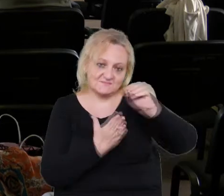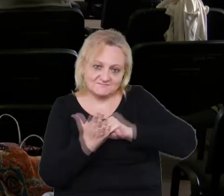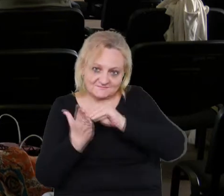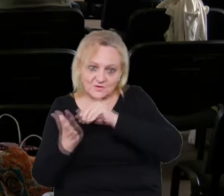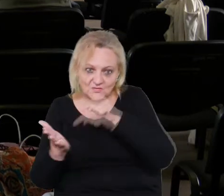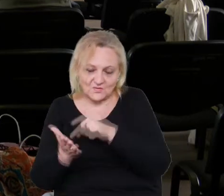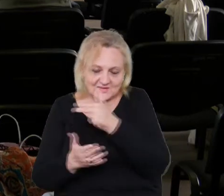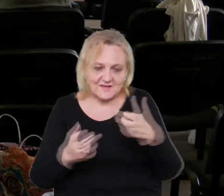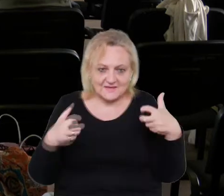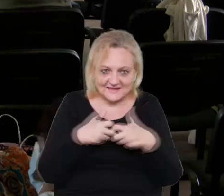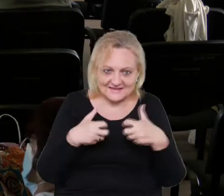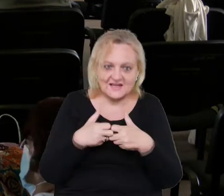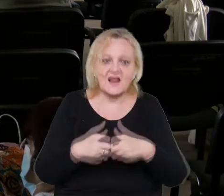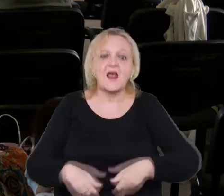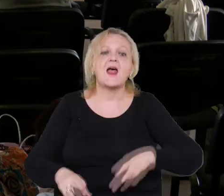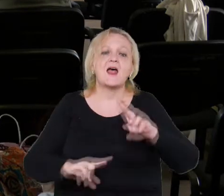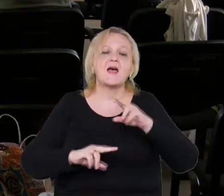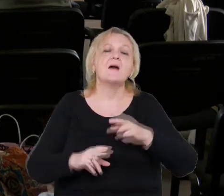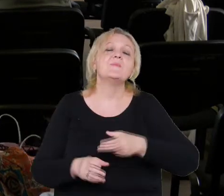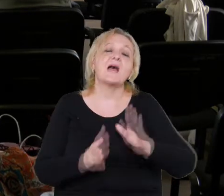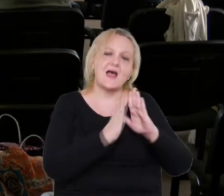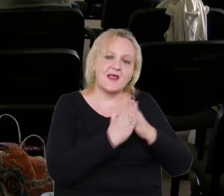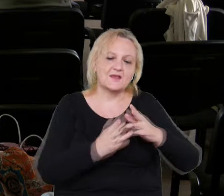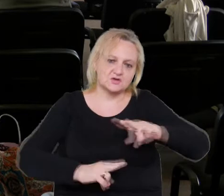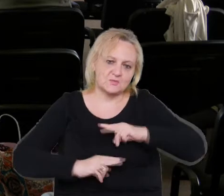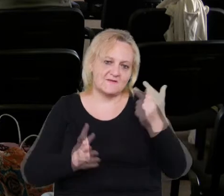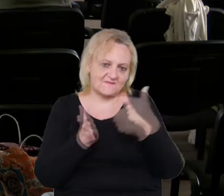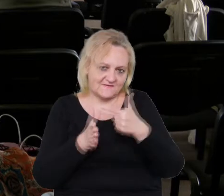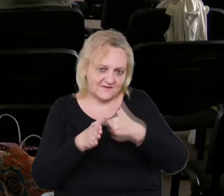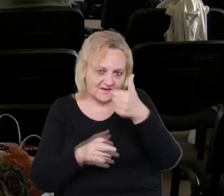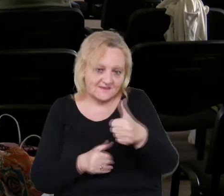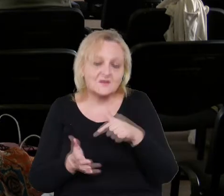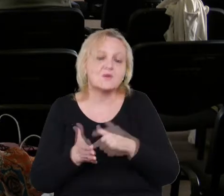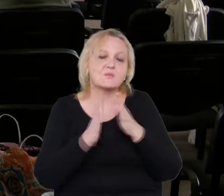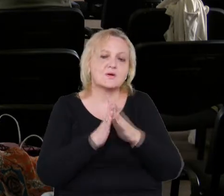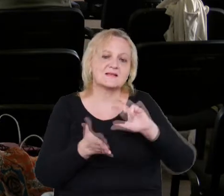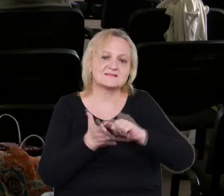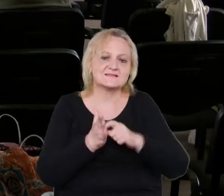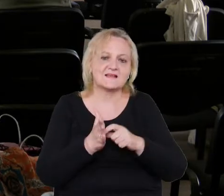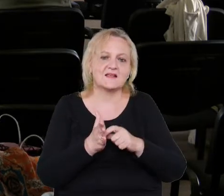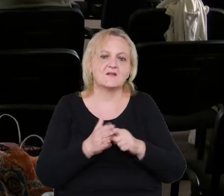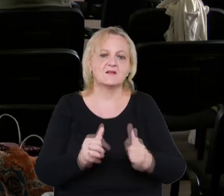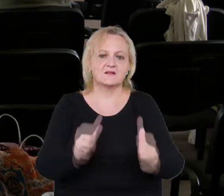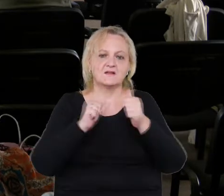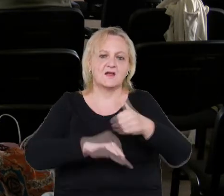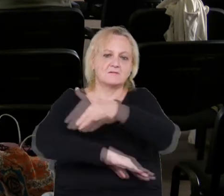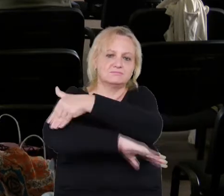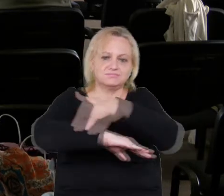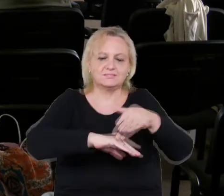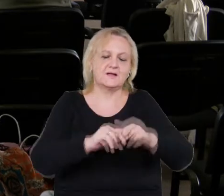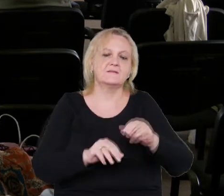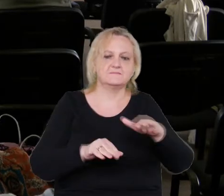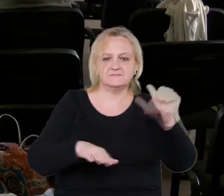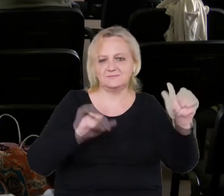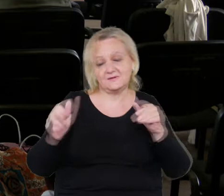sieci literacki Sopot 2021 i prosimy o pochodzenie sali zaczynając od ostatniego rzędu okej